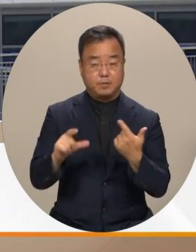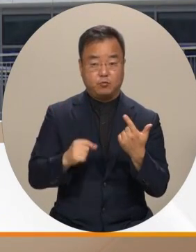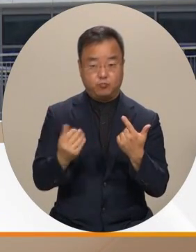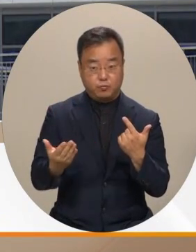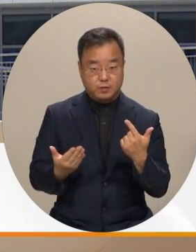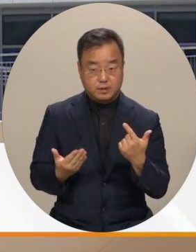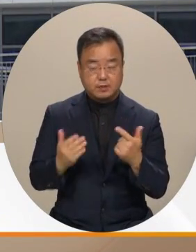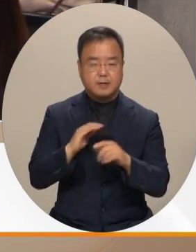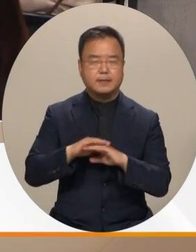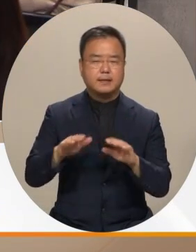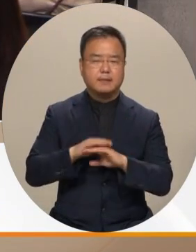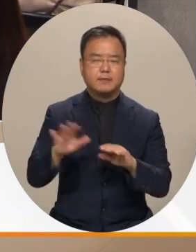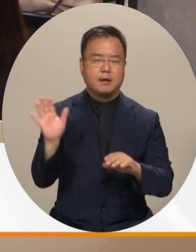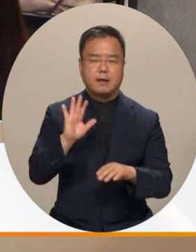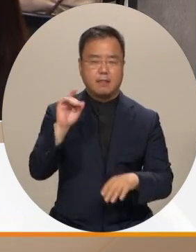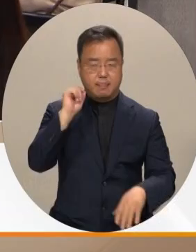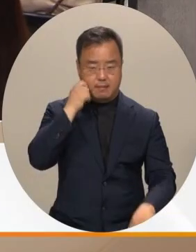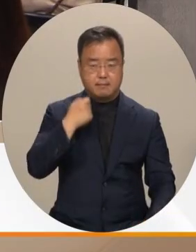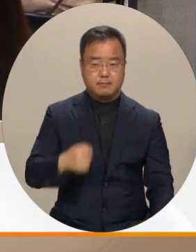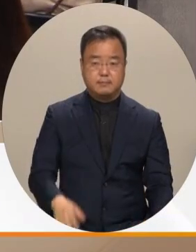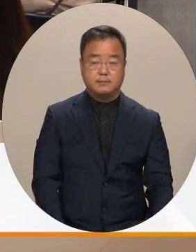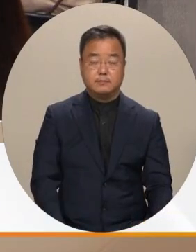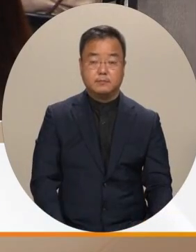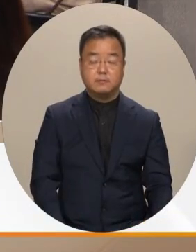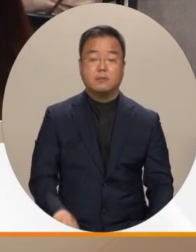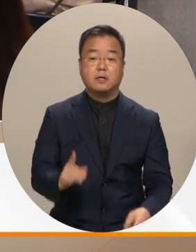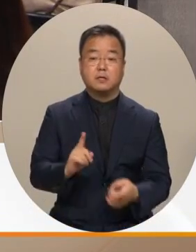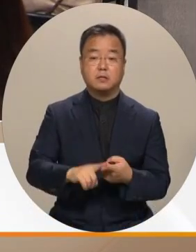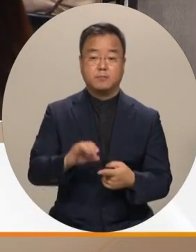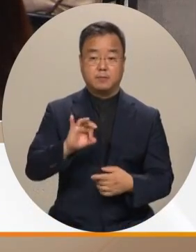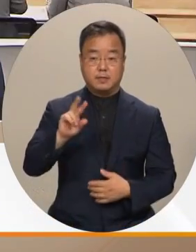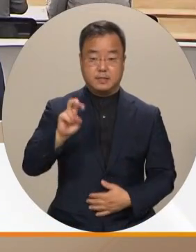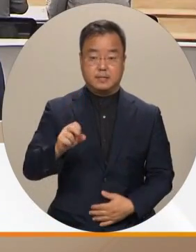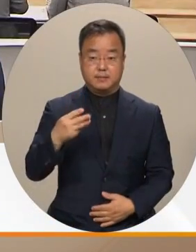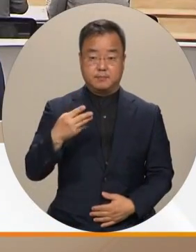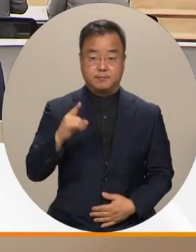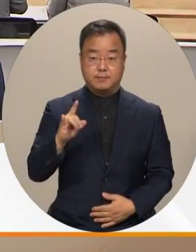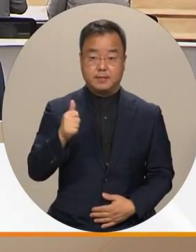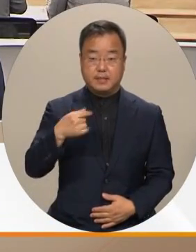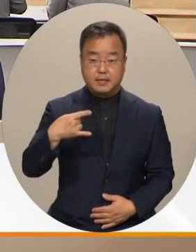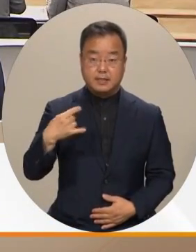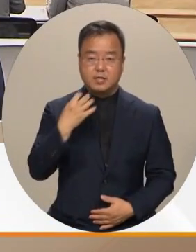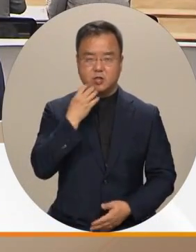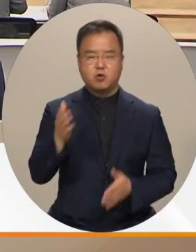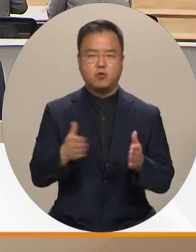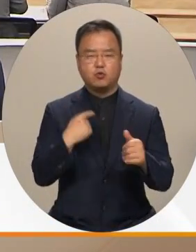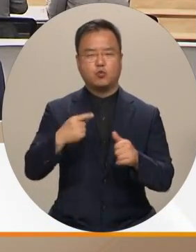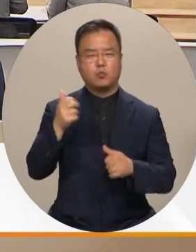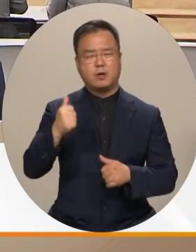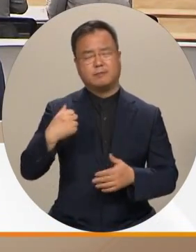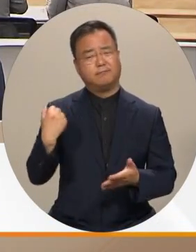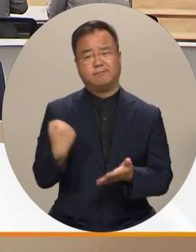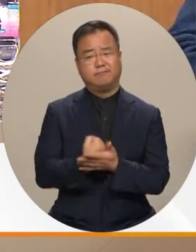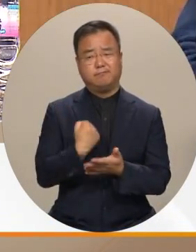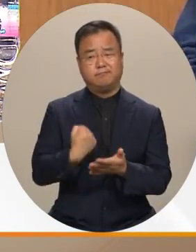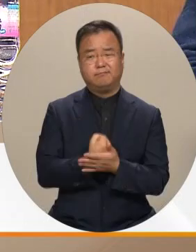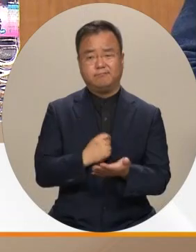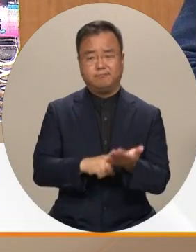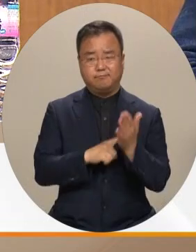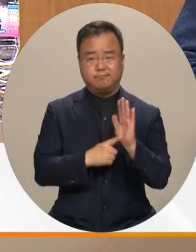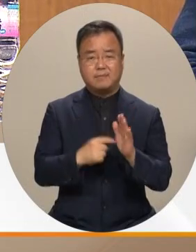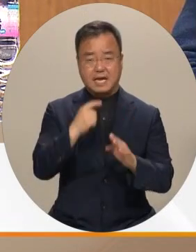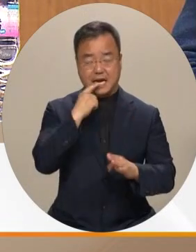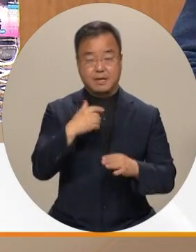의회에서는 처리하기가 어렵게 됩니다 이에 대해 임태이 경기도 교육감은 유감의 뜻을 밝히기도 했는데요 현재